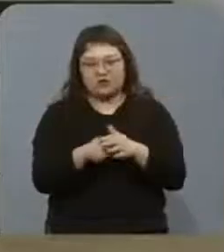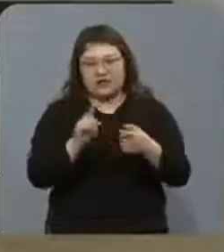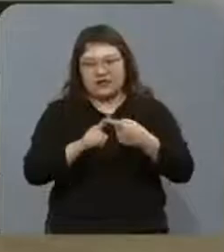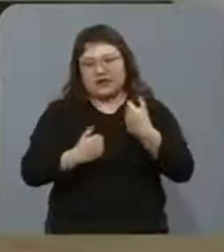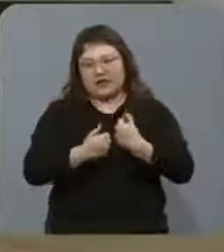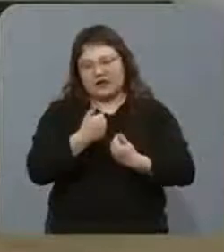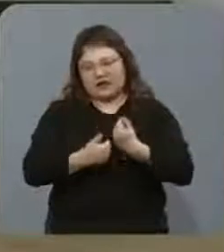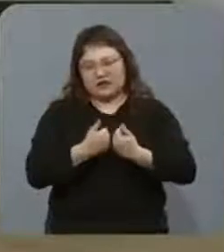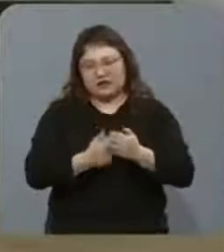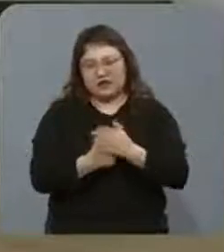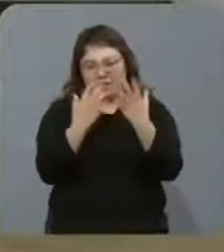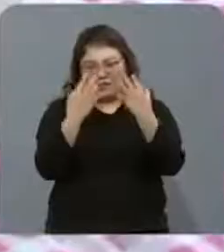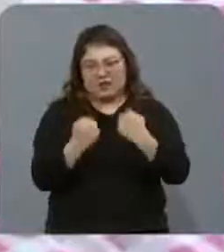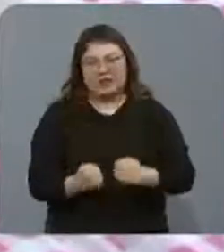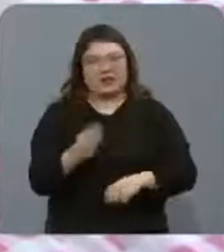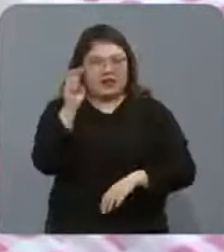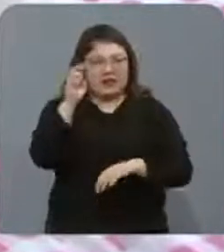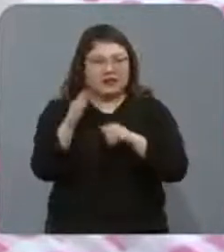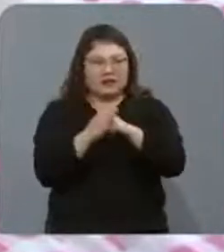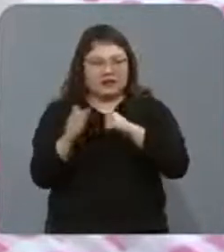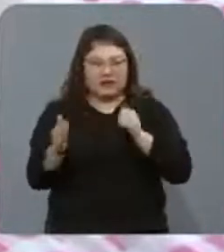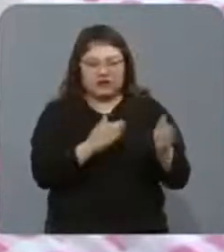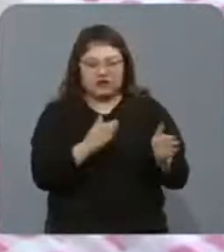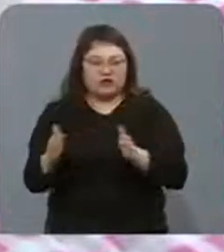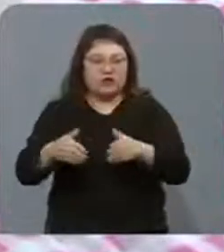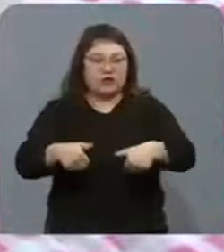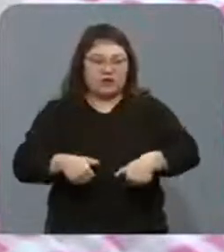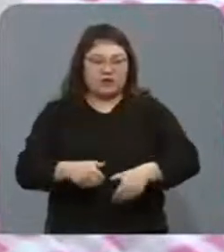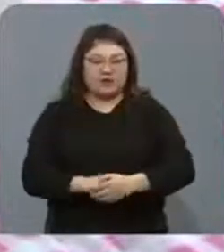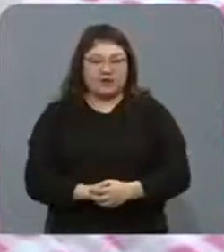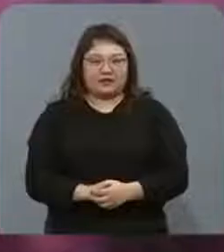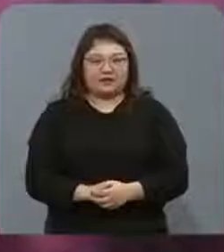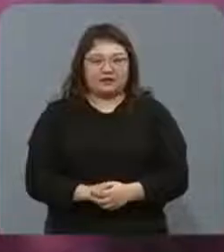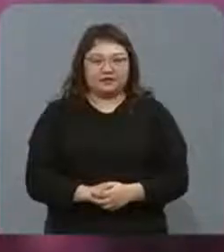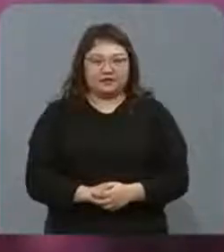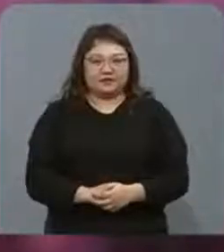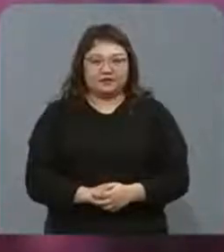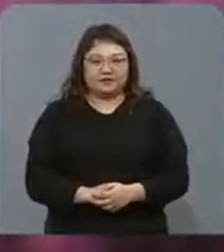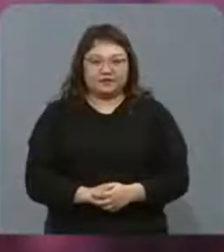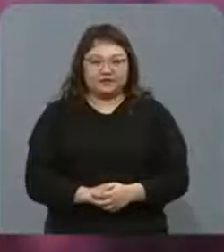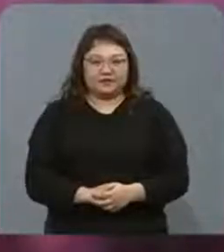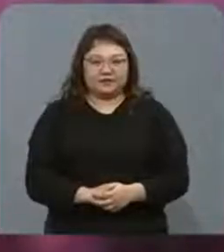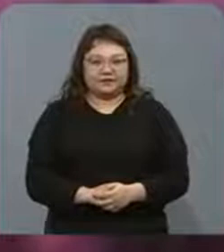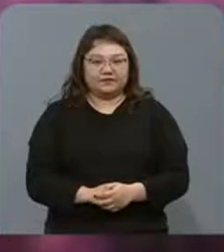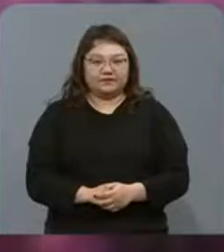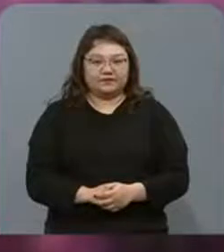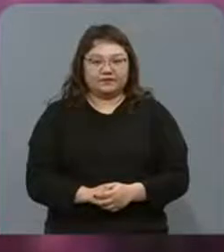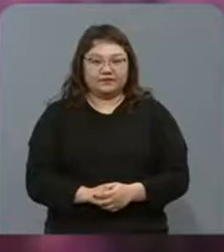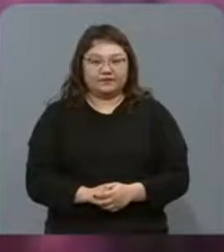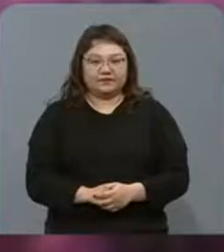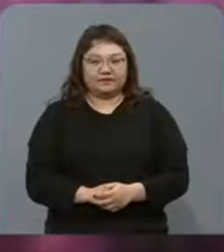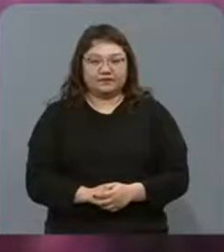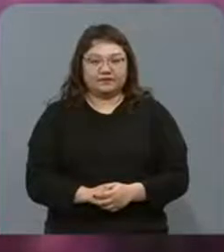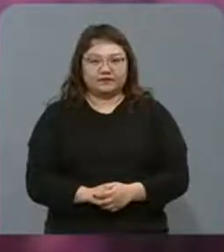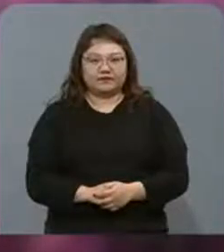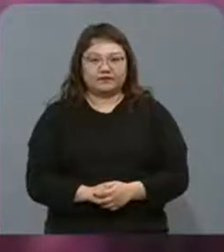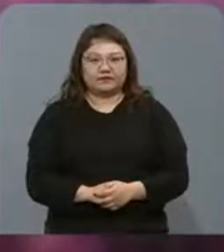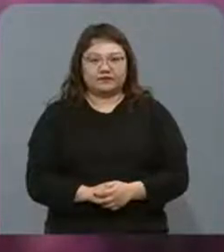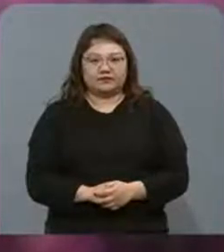분쟁 도 늘어날 것으로 보여 대책 마련이 필요해 보입니다 kbs 뉴스 신익환 입니다